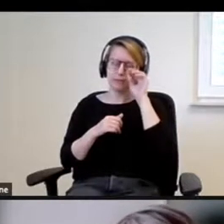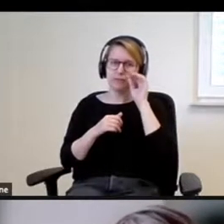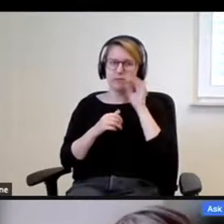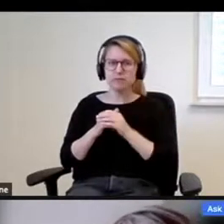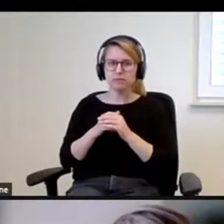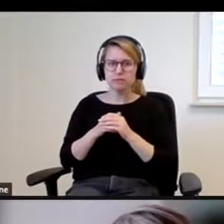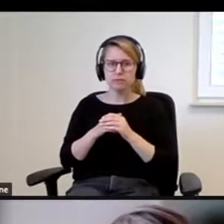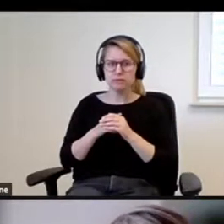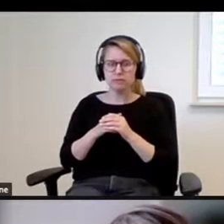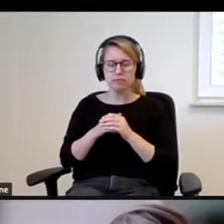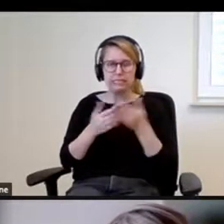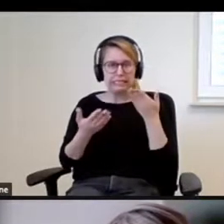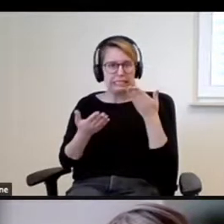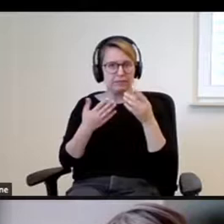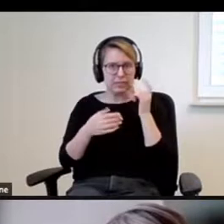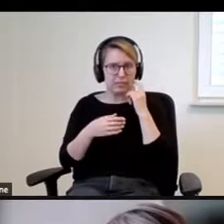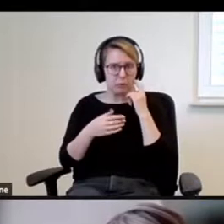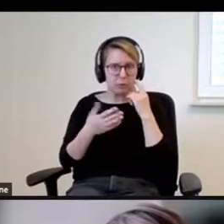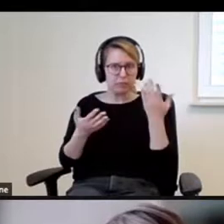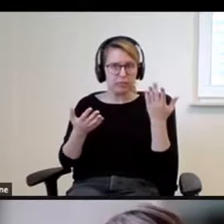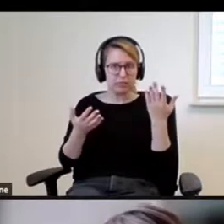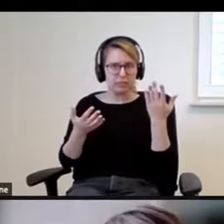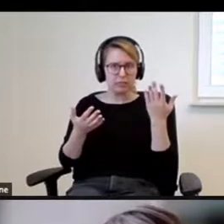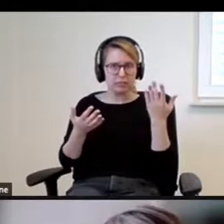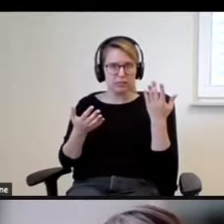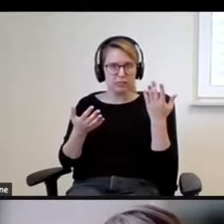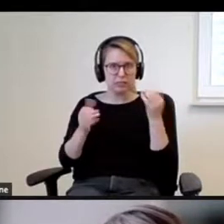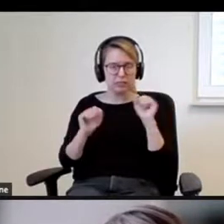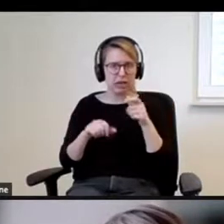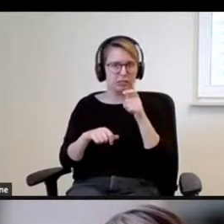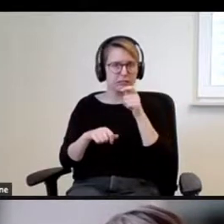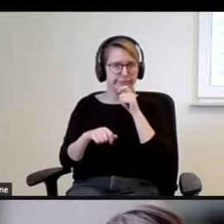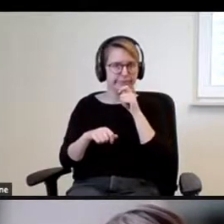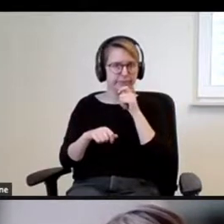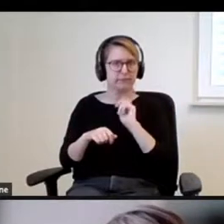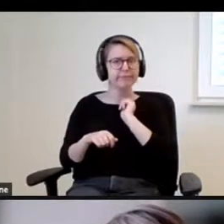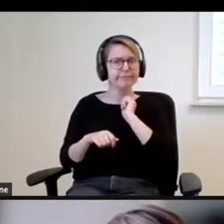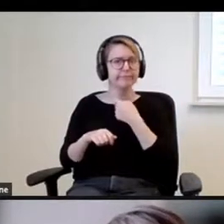intervenir? Voilà, Nicolas Nilsman.